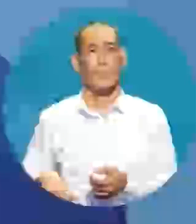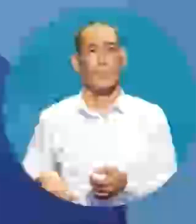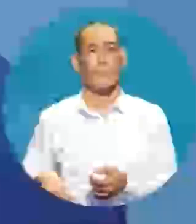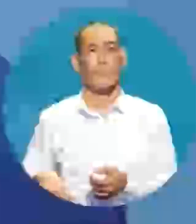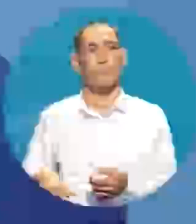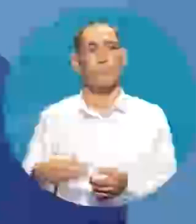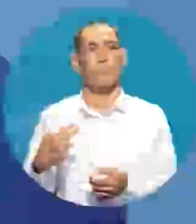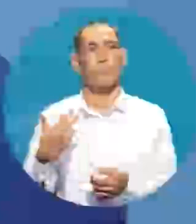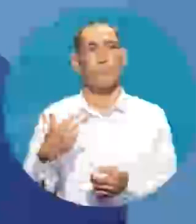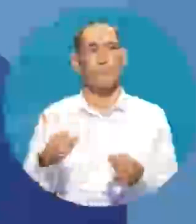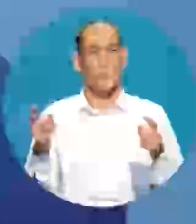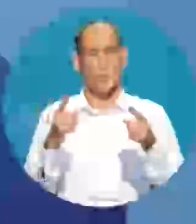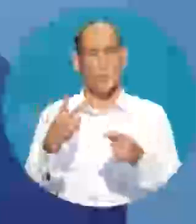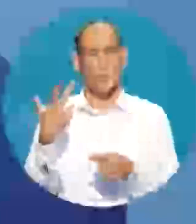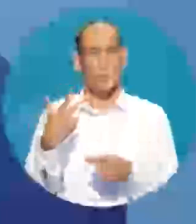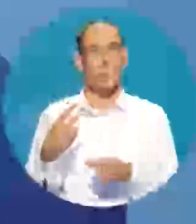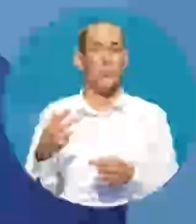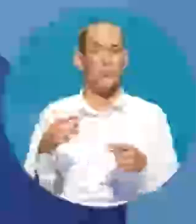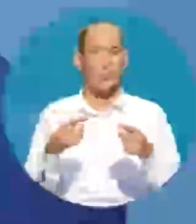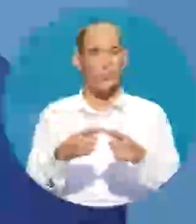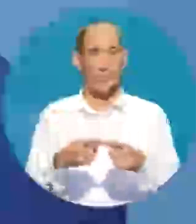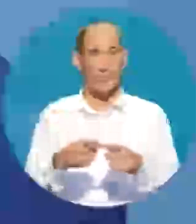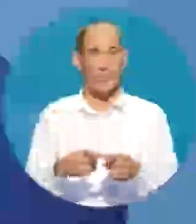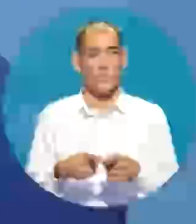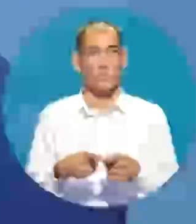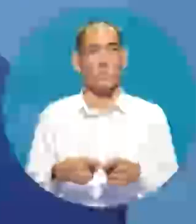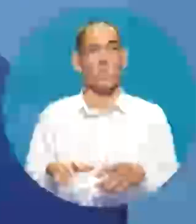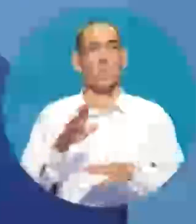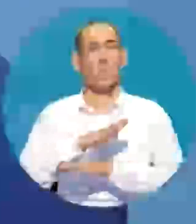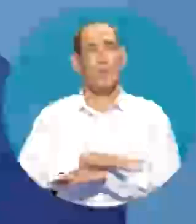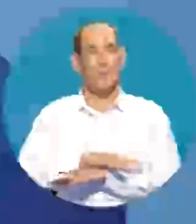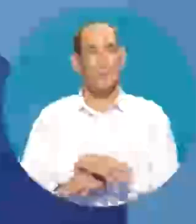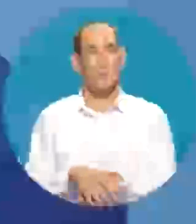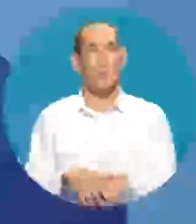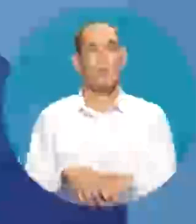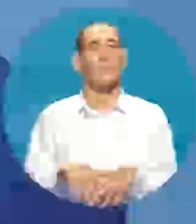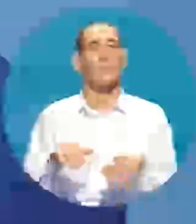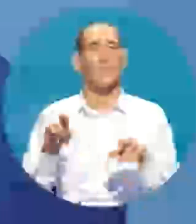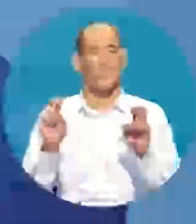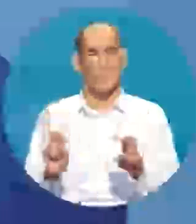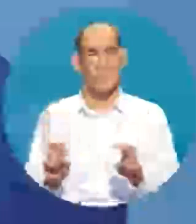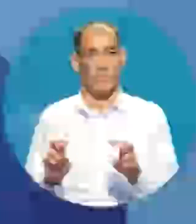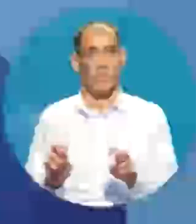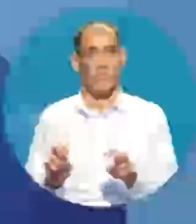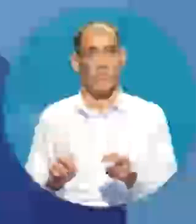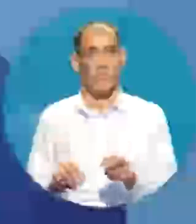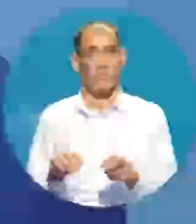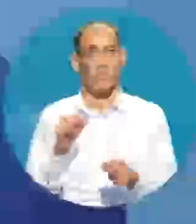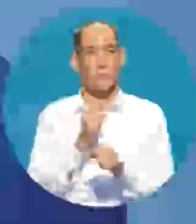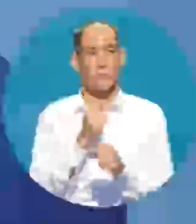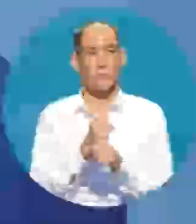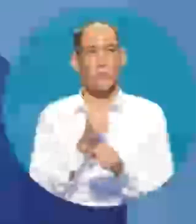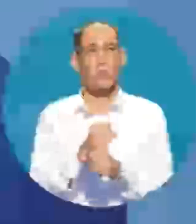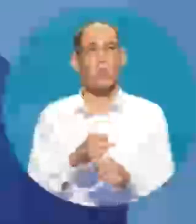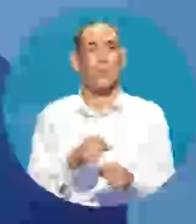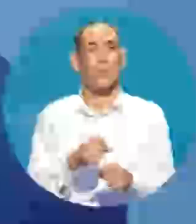hareket etkeniz. Sizler albette partada yamasa stolda otırgan jağdayda isleyin. Bizler